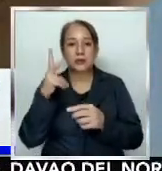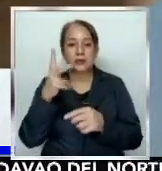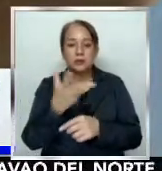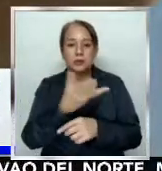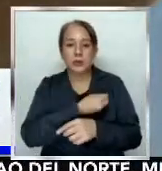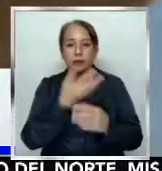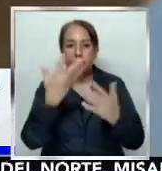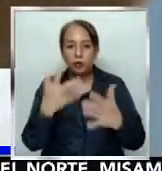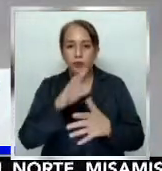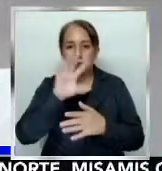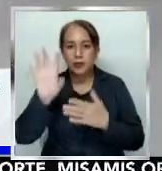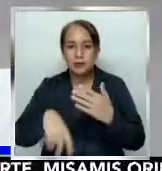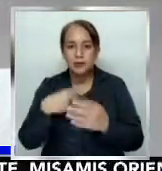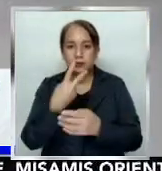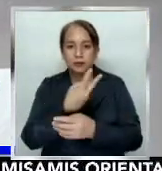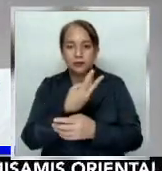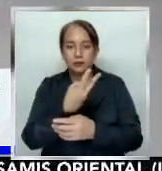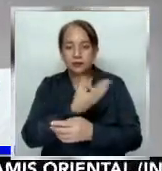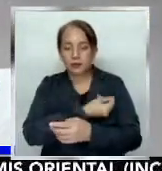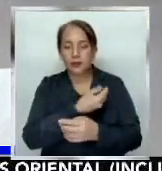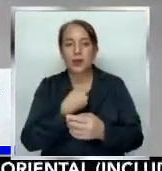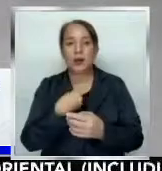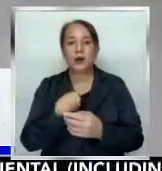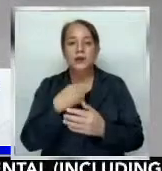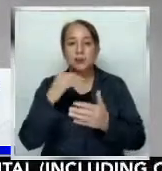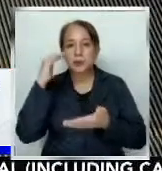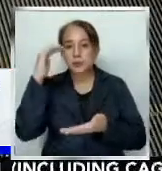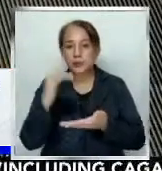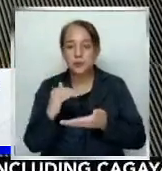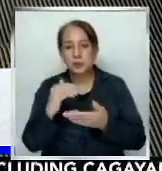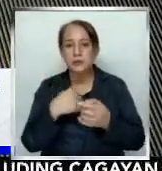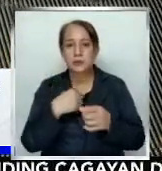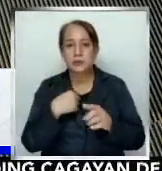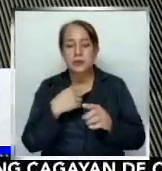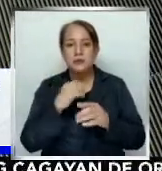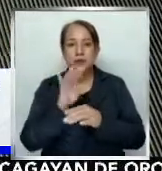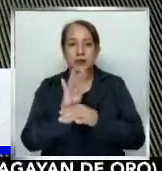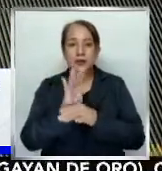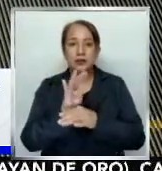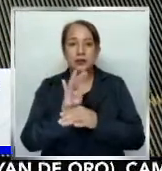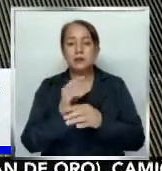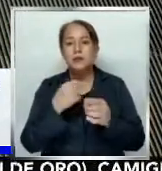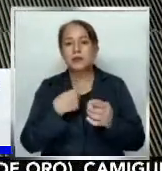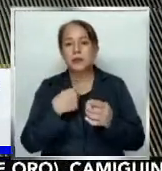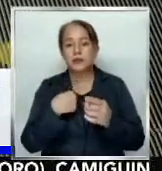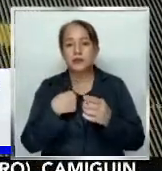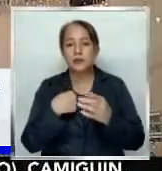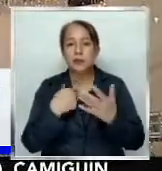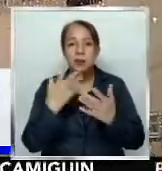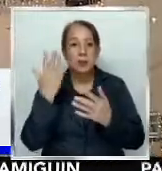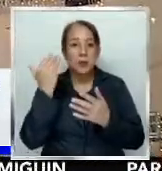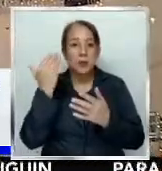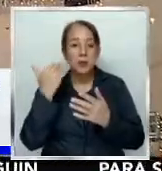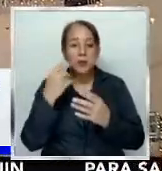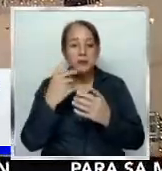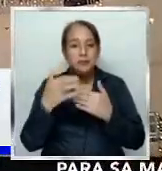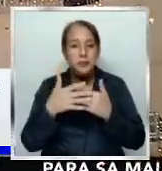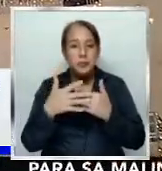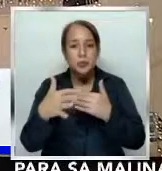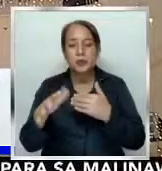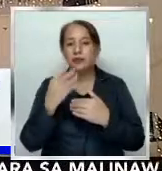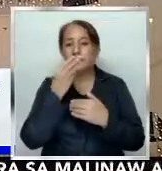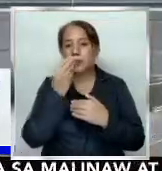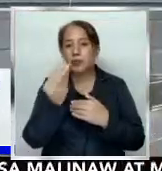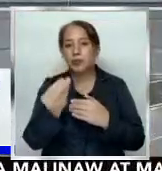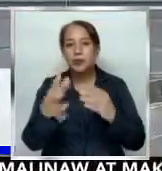na. Hindi rin naman kailangan bawasan ang kapasidad ng mga business establishment dahil nitong mga nakalipas na araw, kaunti na lamang ang